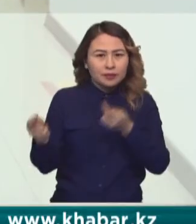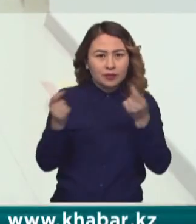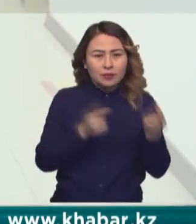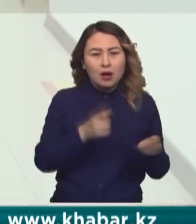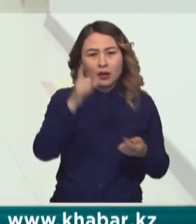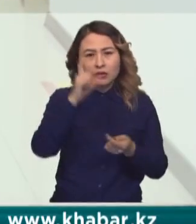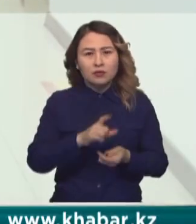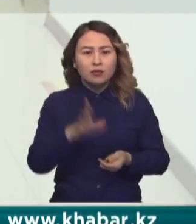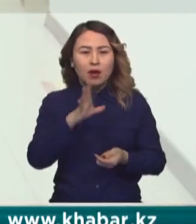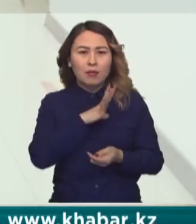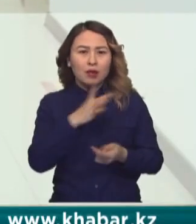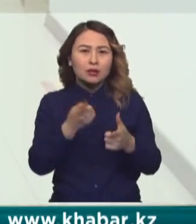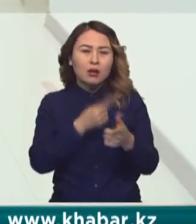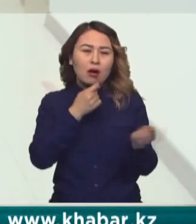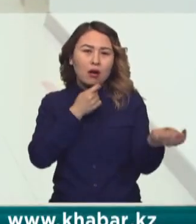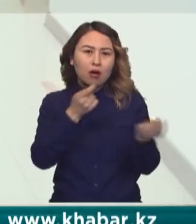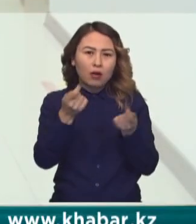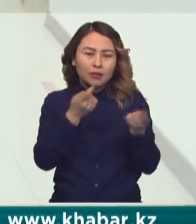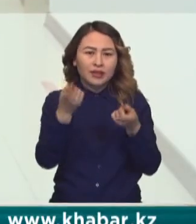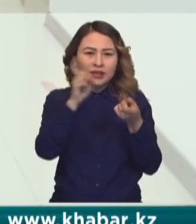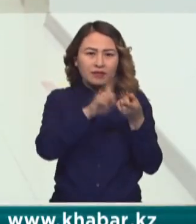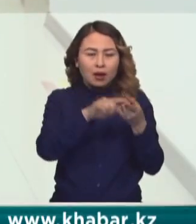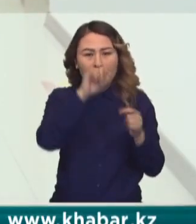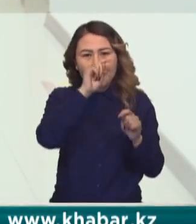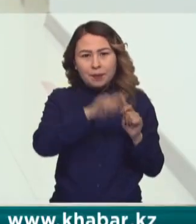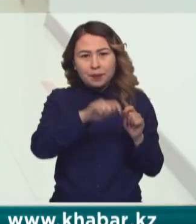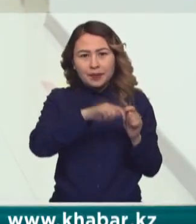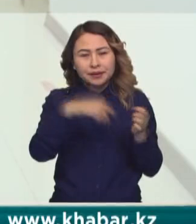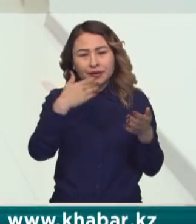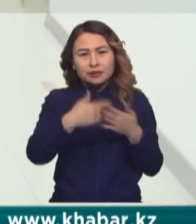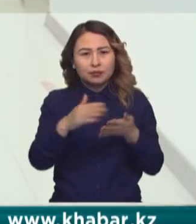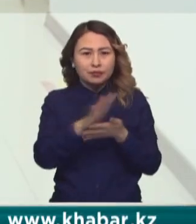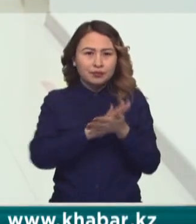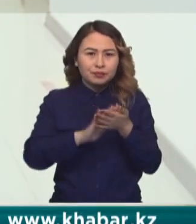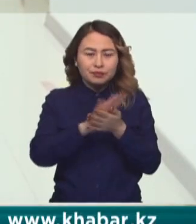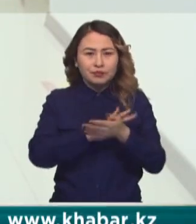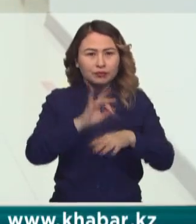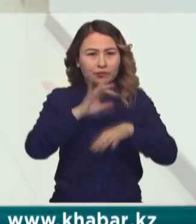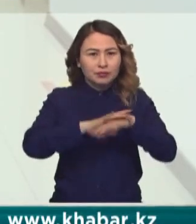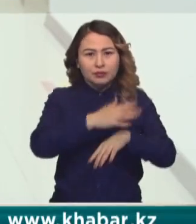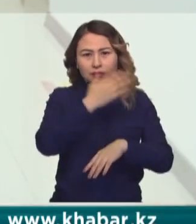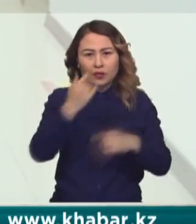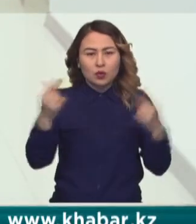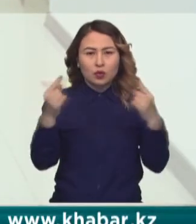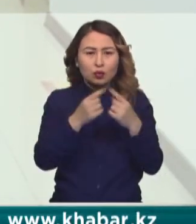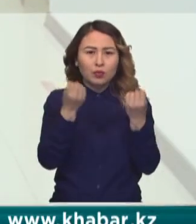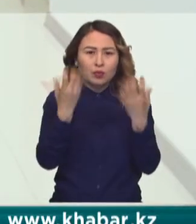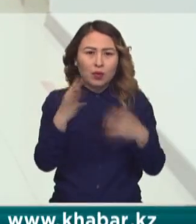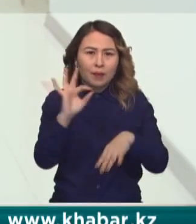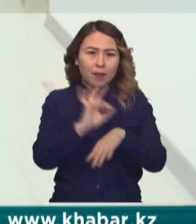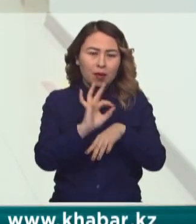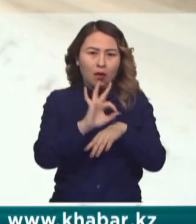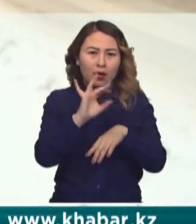Кафедра қызметкерлері оларды қауіпті дертке қатысты да тексерді. Бірақ күдікті ештеңе анықталмады. Қазір кәдімгі тұмаудың да белең